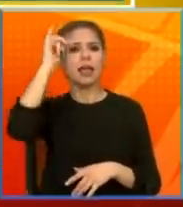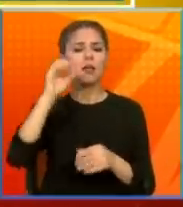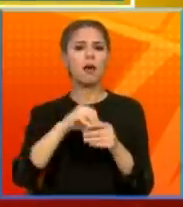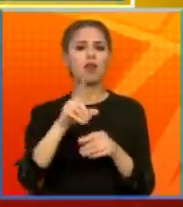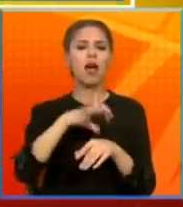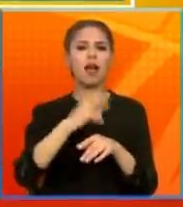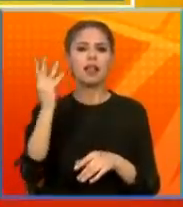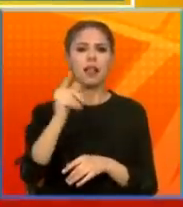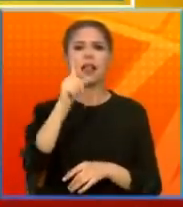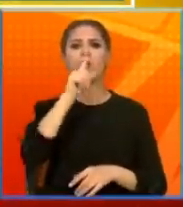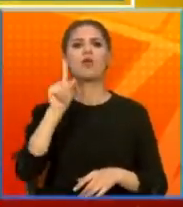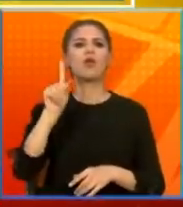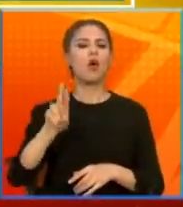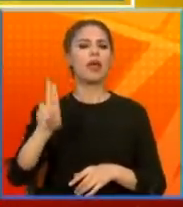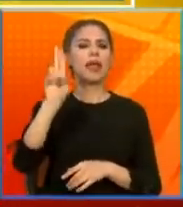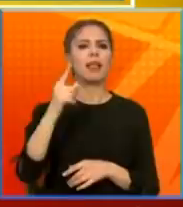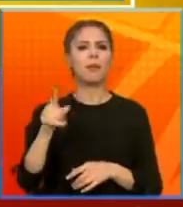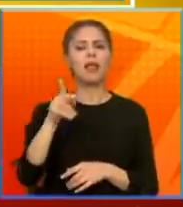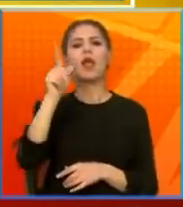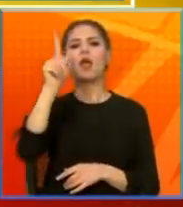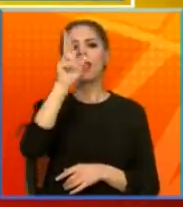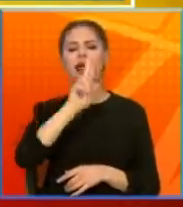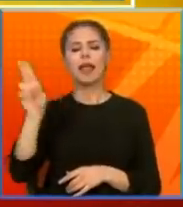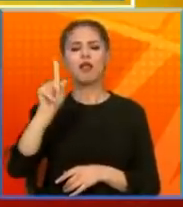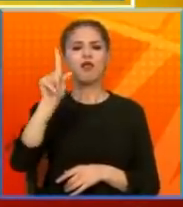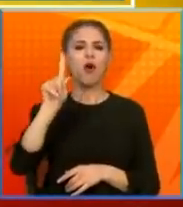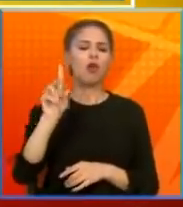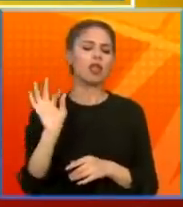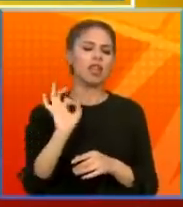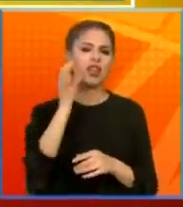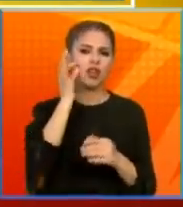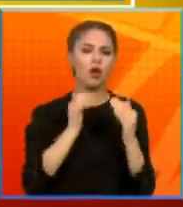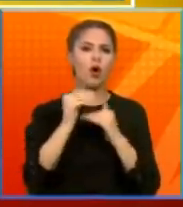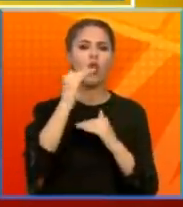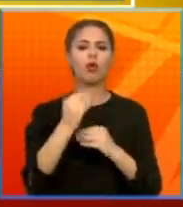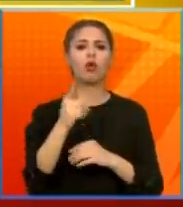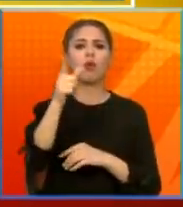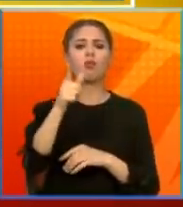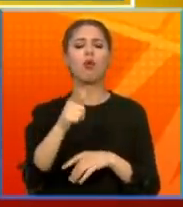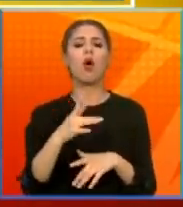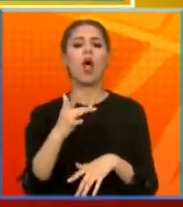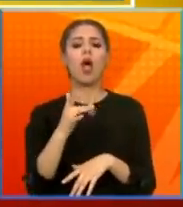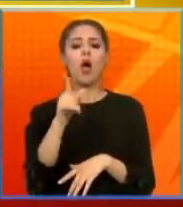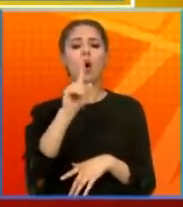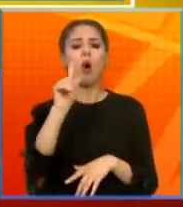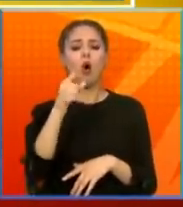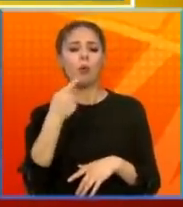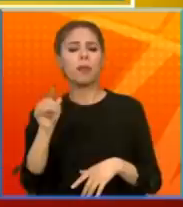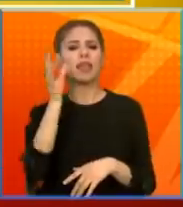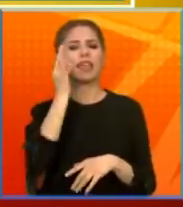sayısı 117.710. Ne yazık ki can kayıpları da 10.000'i aştı İspanya'da.